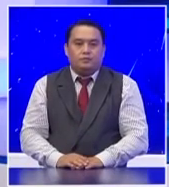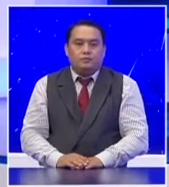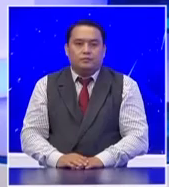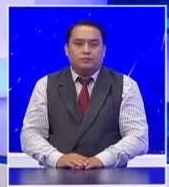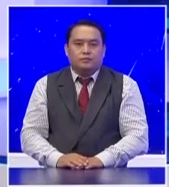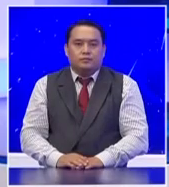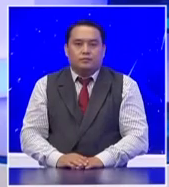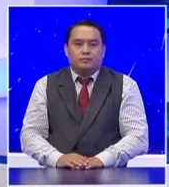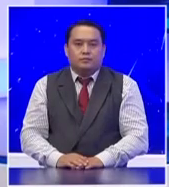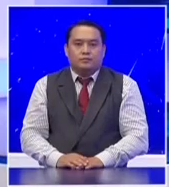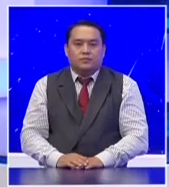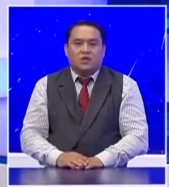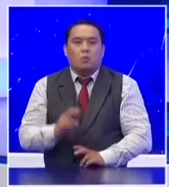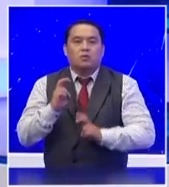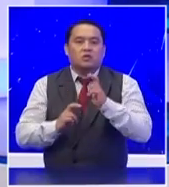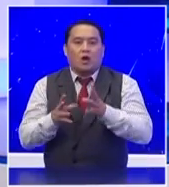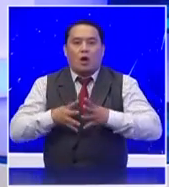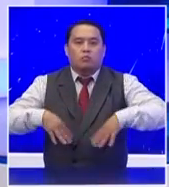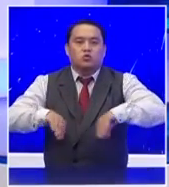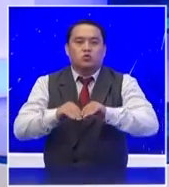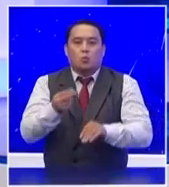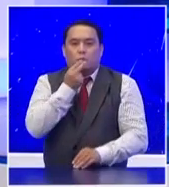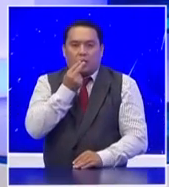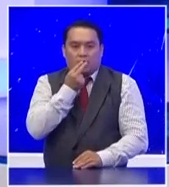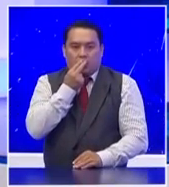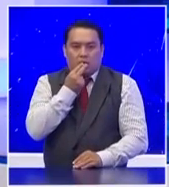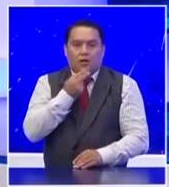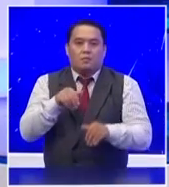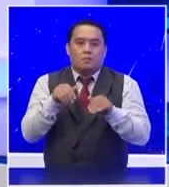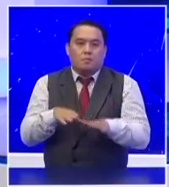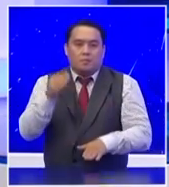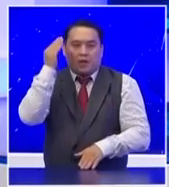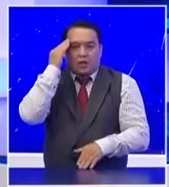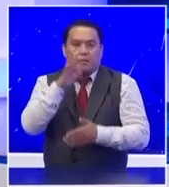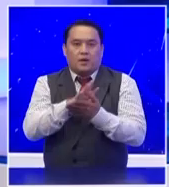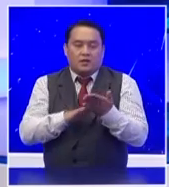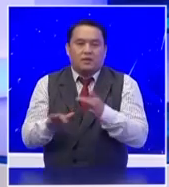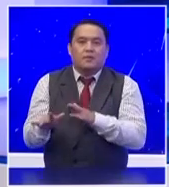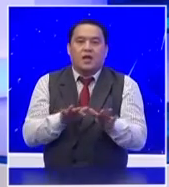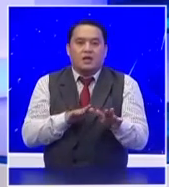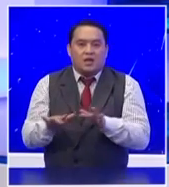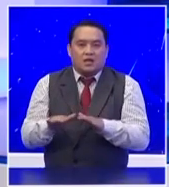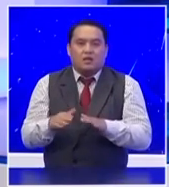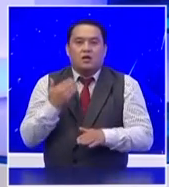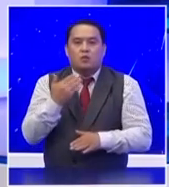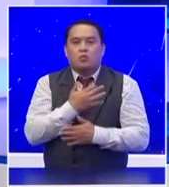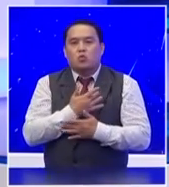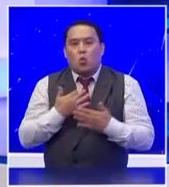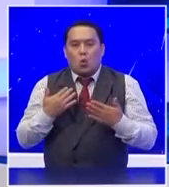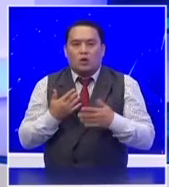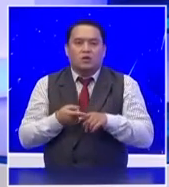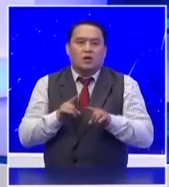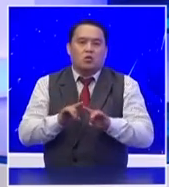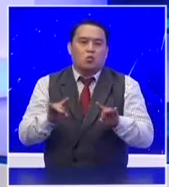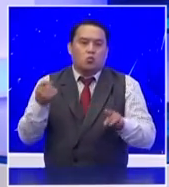Борьба за выживание. Предприятия общественного питания переходят на альтернативные методы продолжения деятельности. Их много. Наши